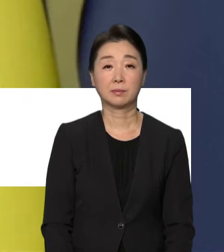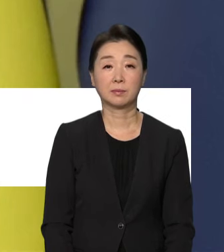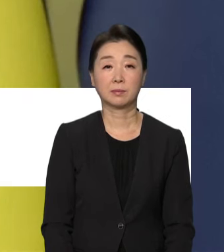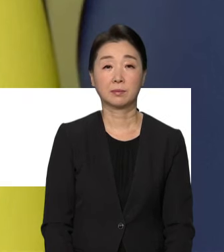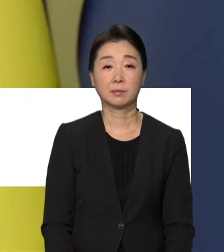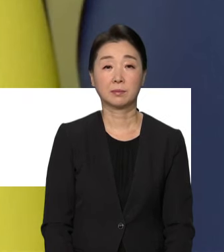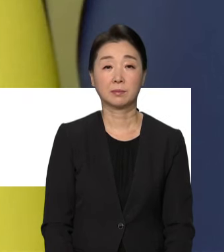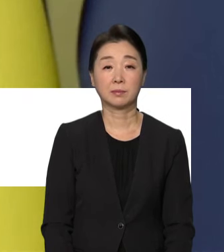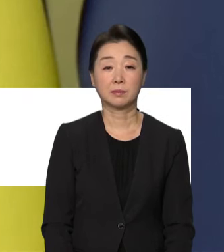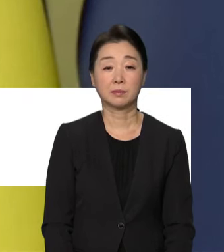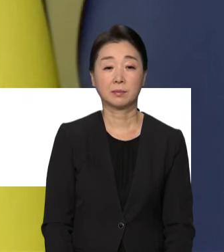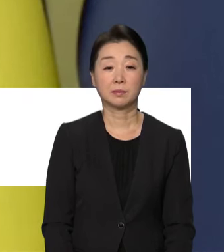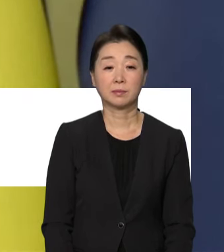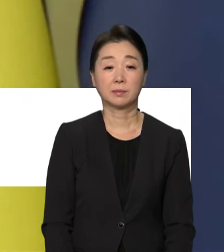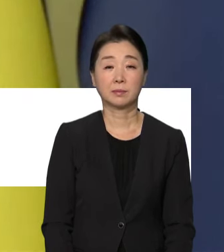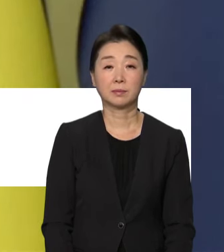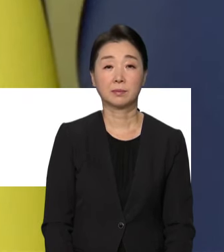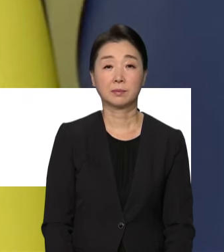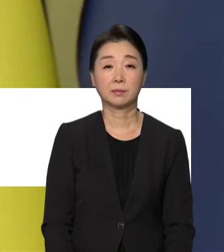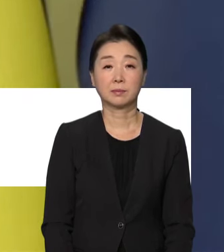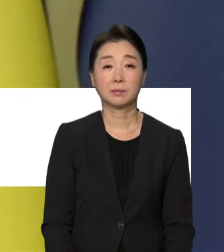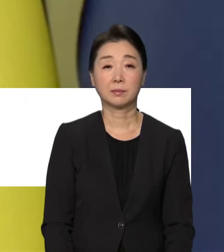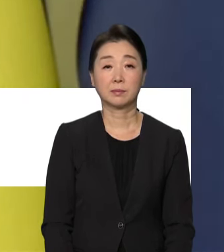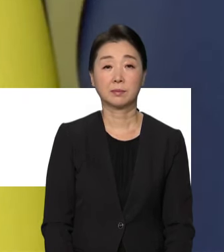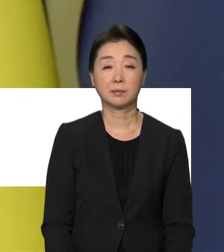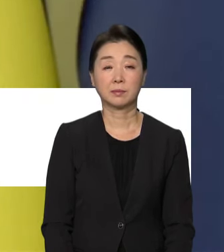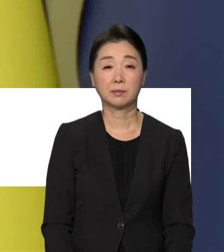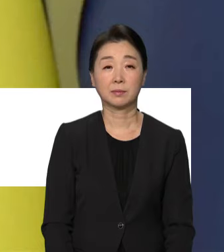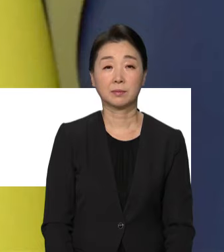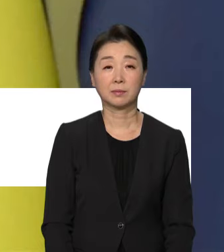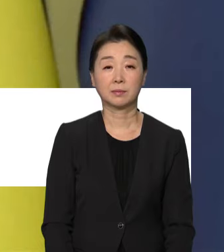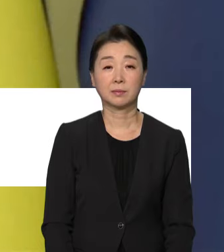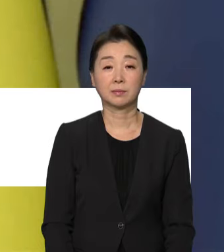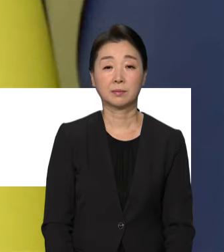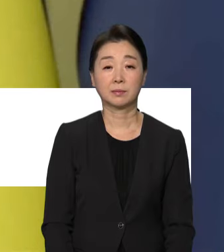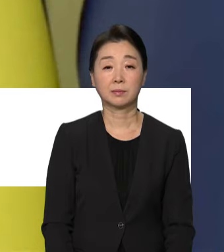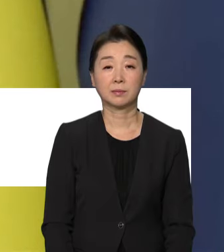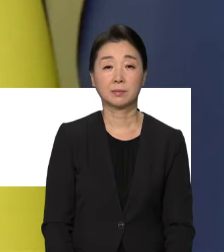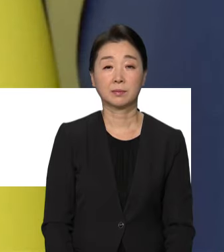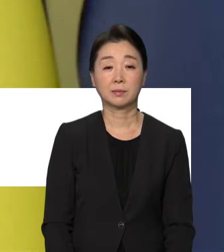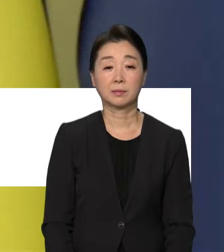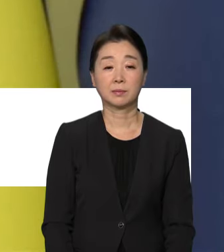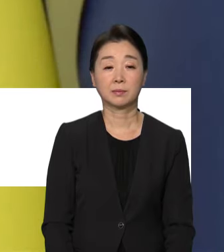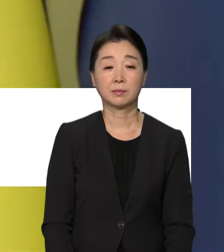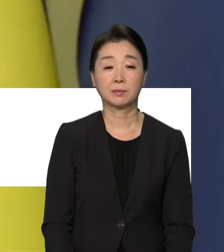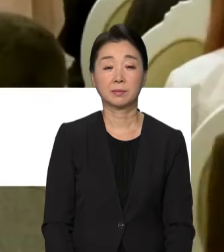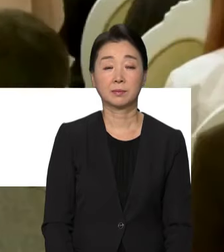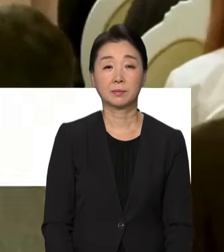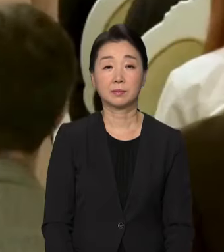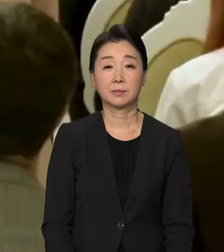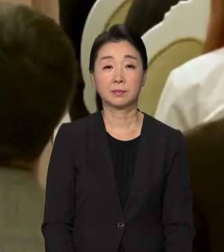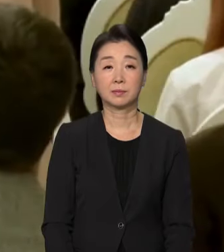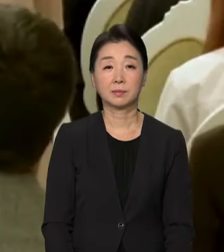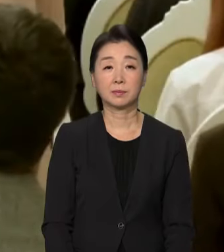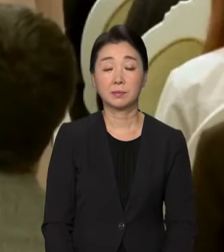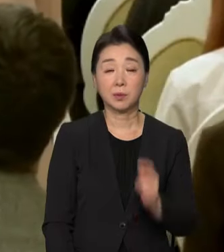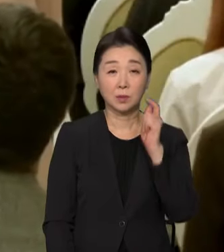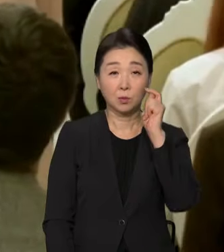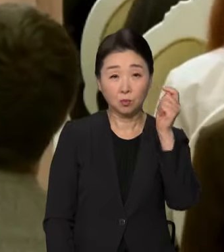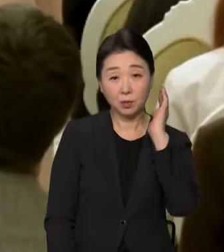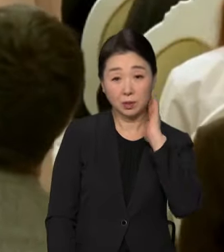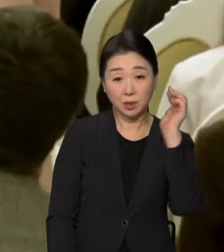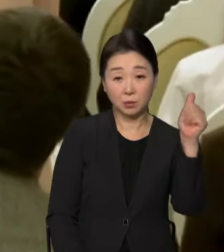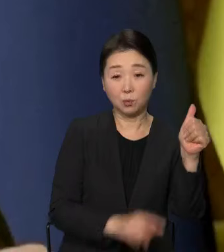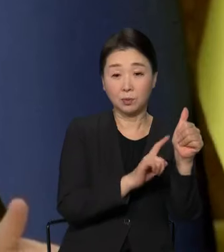assets and can also be used for military purposes. 젤렌스키